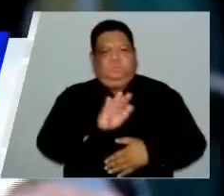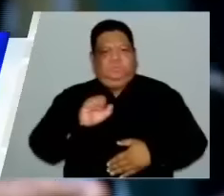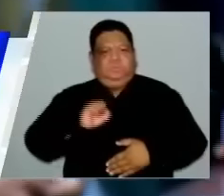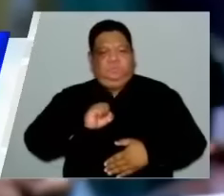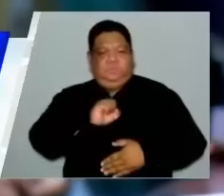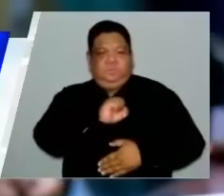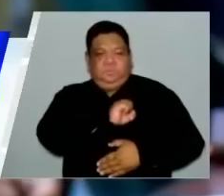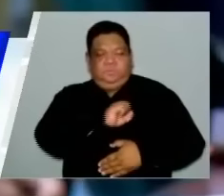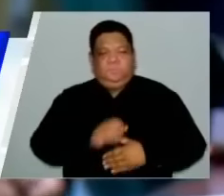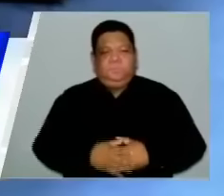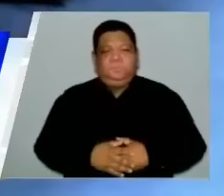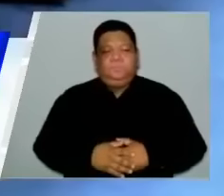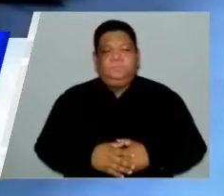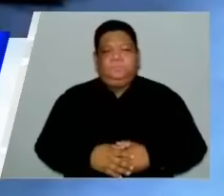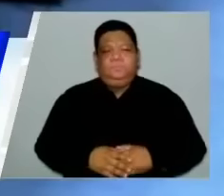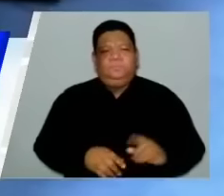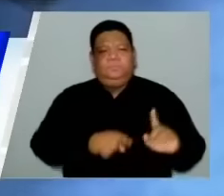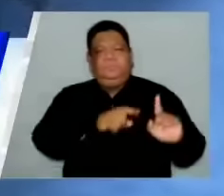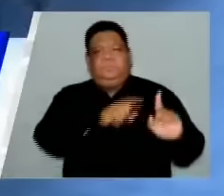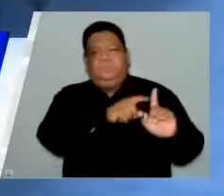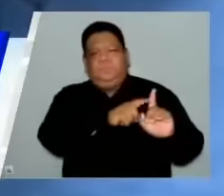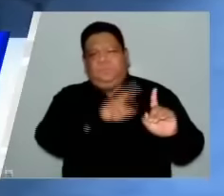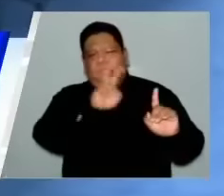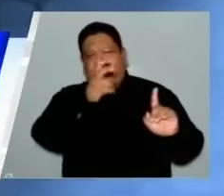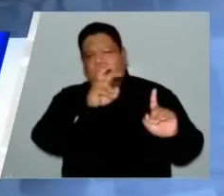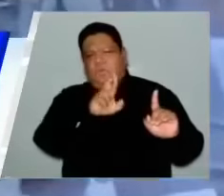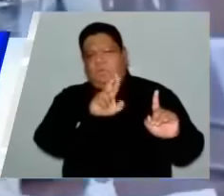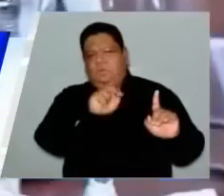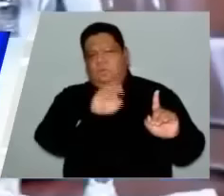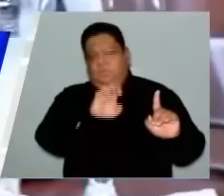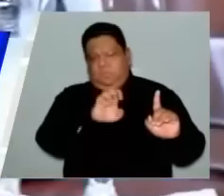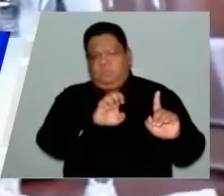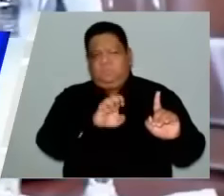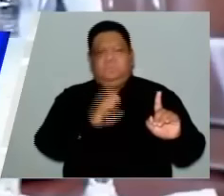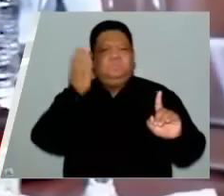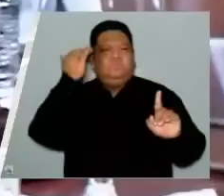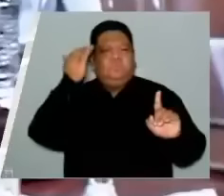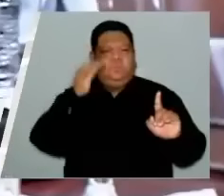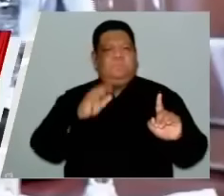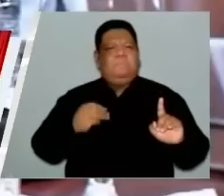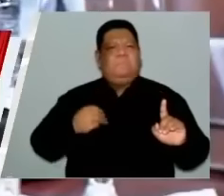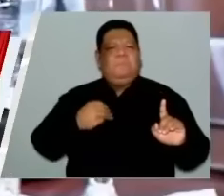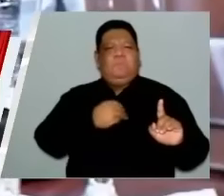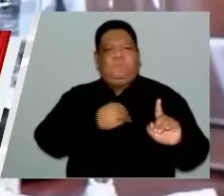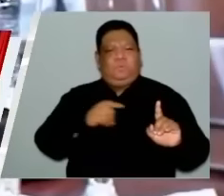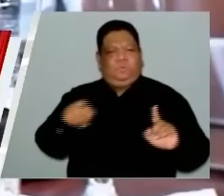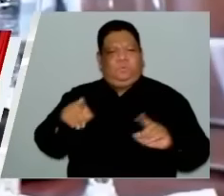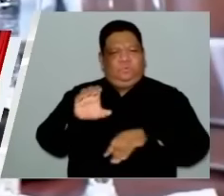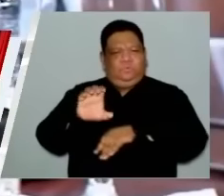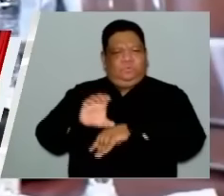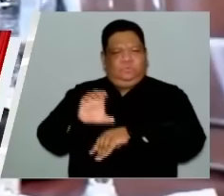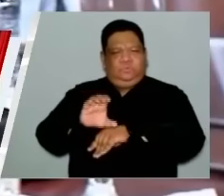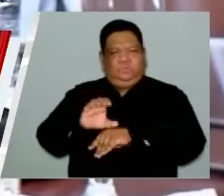si Alias Rene, dating hardinero at miyembro ng KOJC. Doon ko na po naranasan ang pananakit mismo